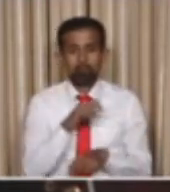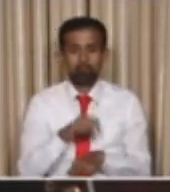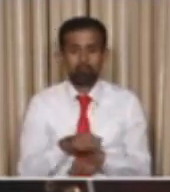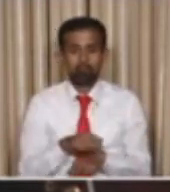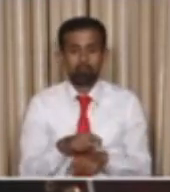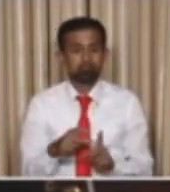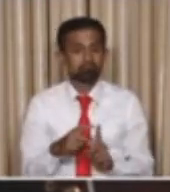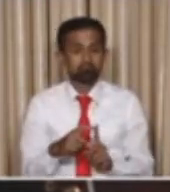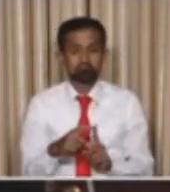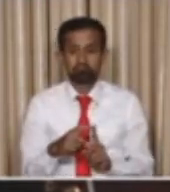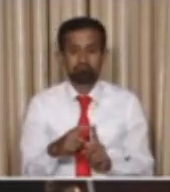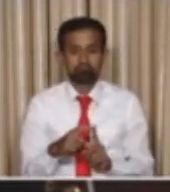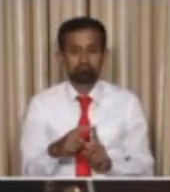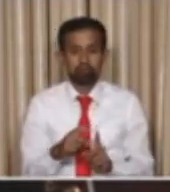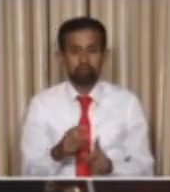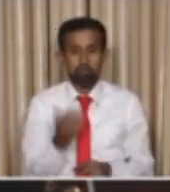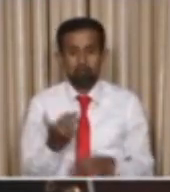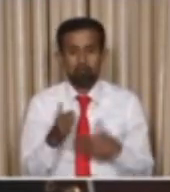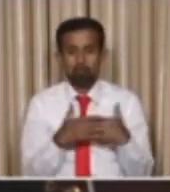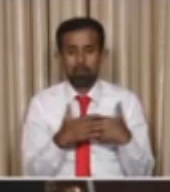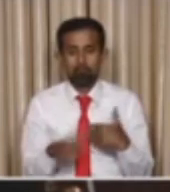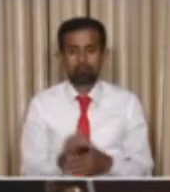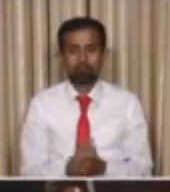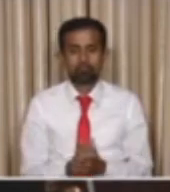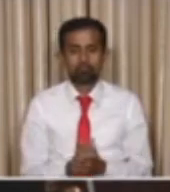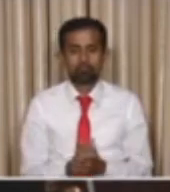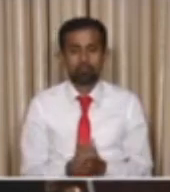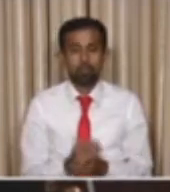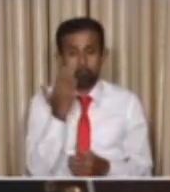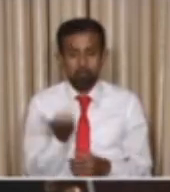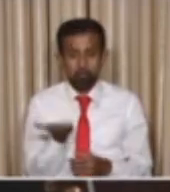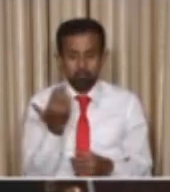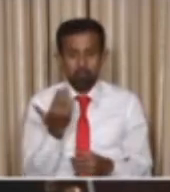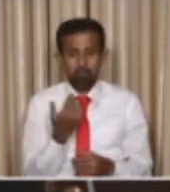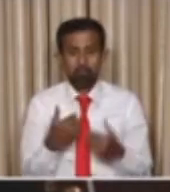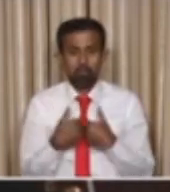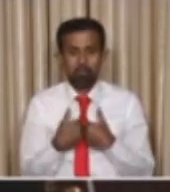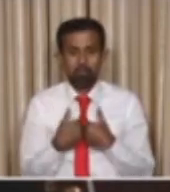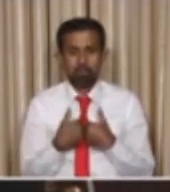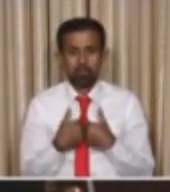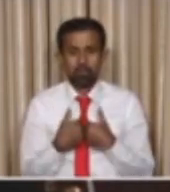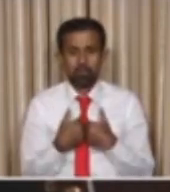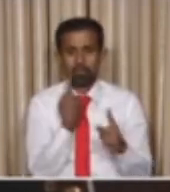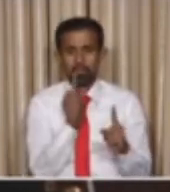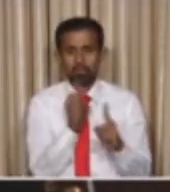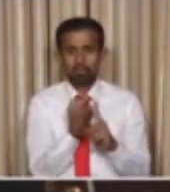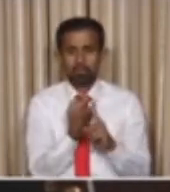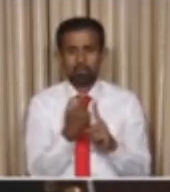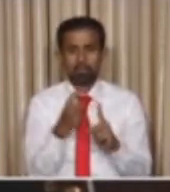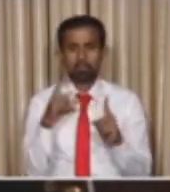කාලේ ඉතා බරපතල විදිහේ පෙන්වාදීම් කරා. පෙන්වාදීම් කරනකොට මම මහනුවර දිස්ත්‍රික්කයේ ජීවත්